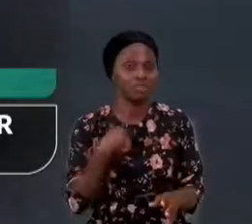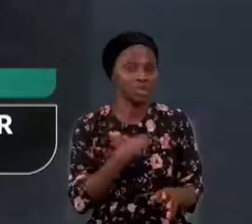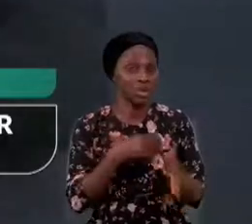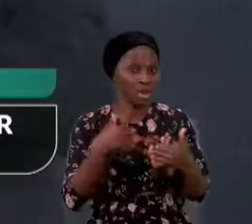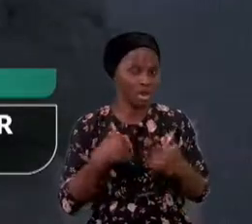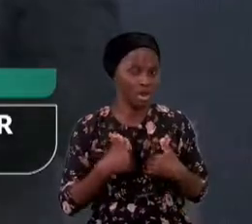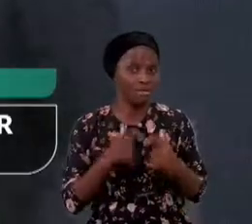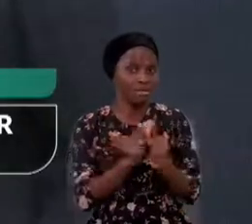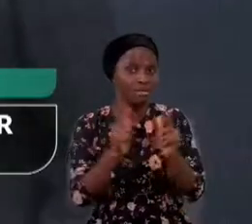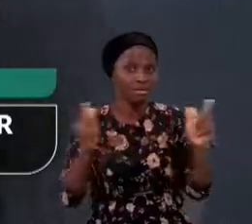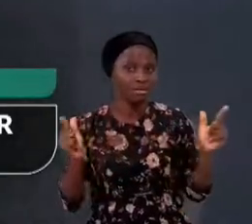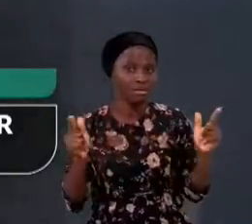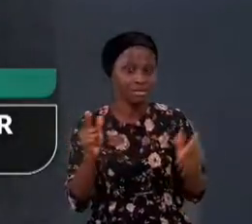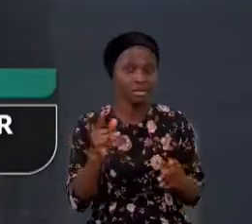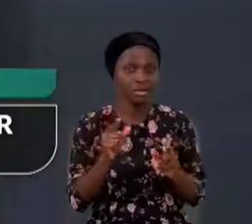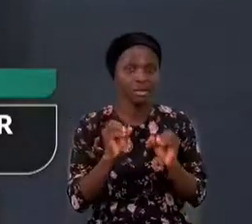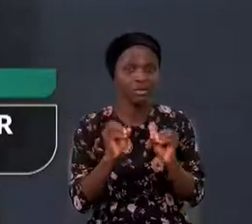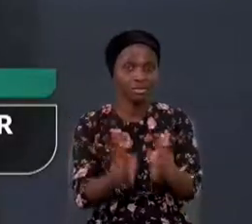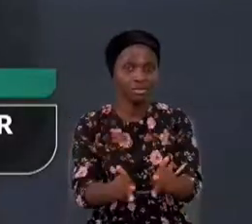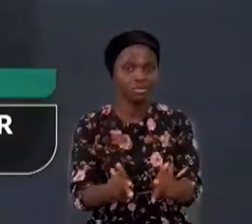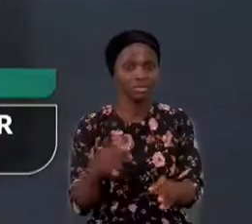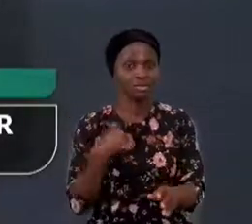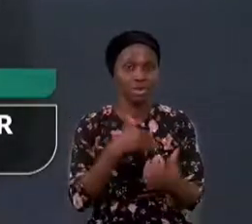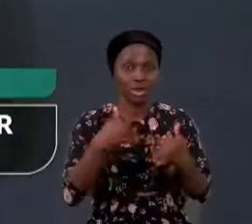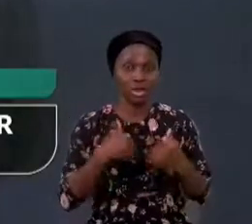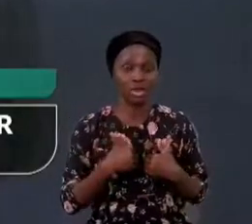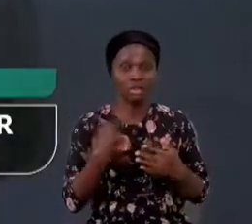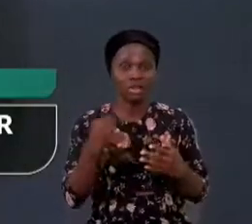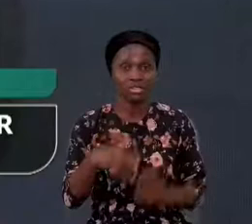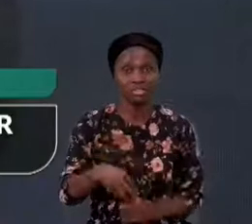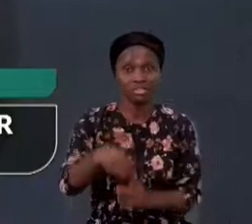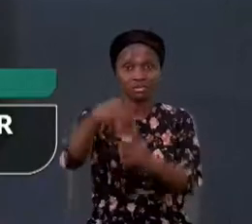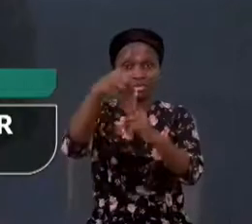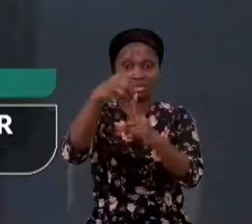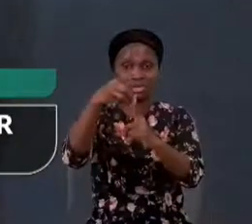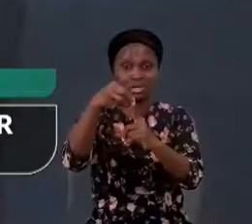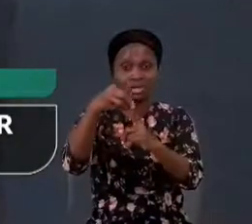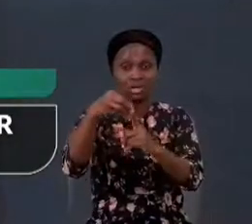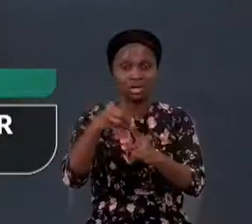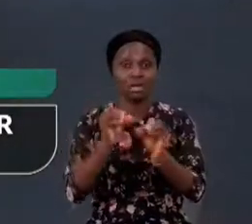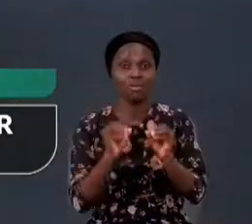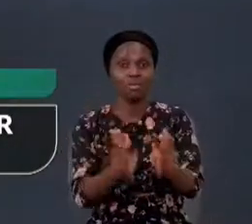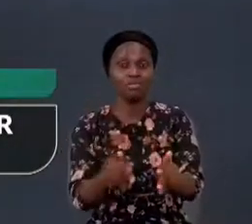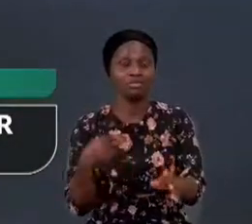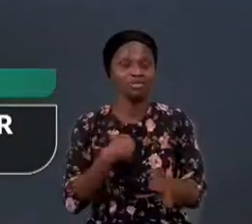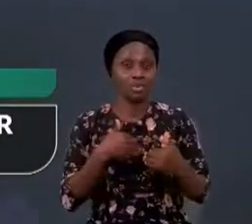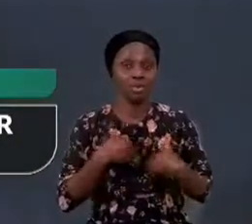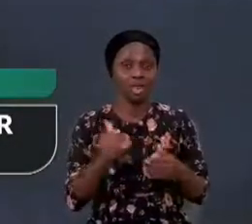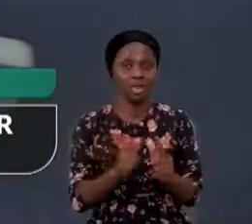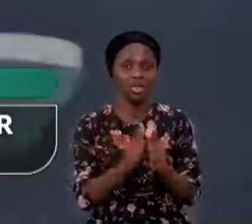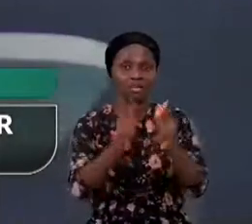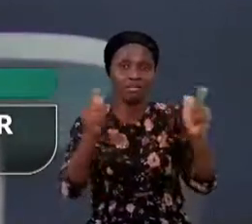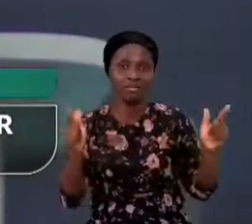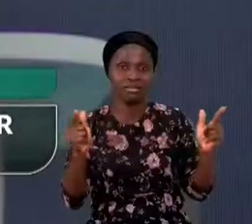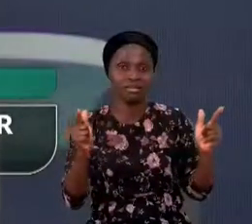un grand privilège unique, un grand privilège unique, autonomisé pour l'excellence. Il y a